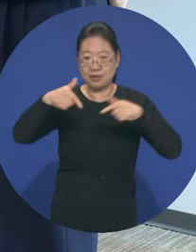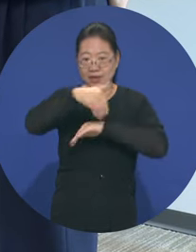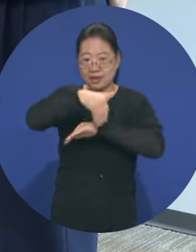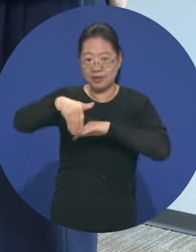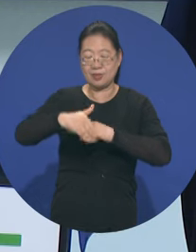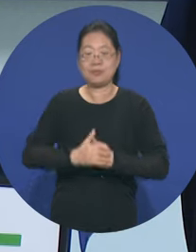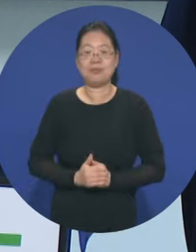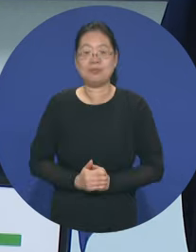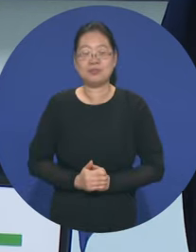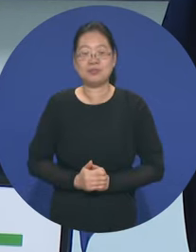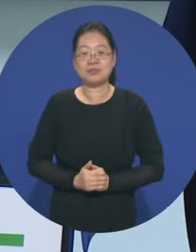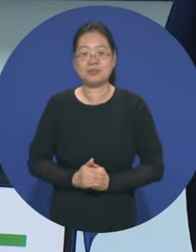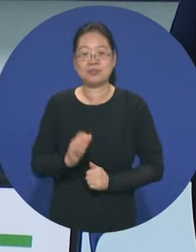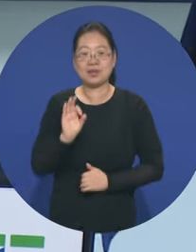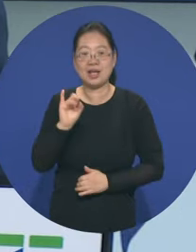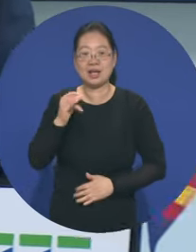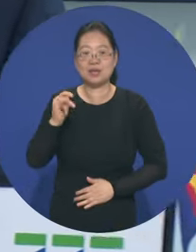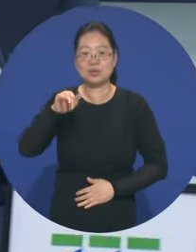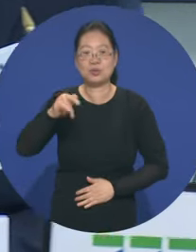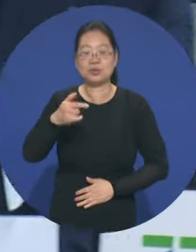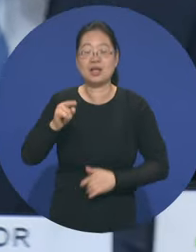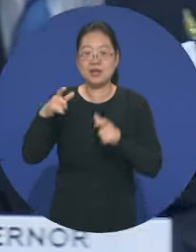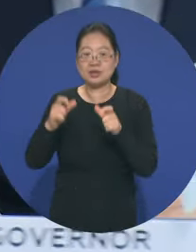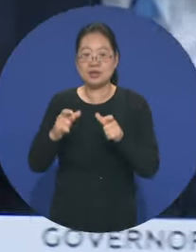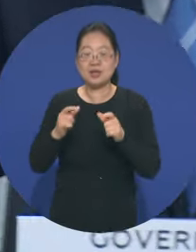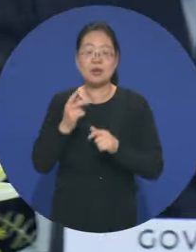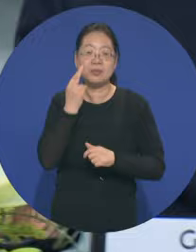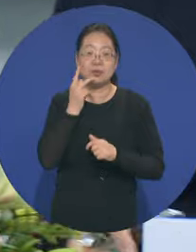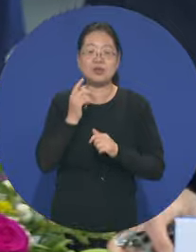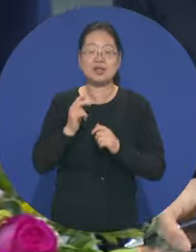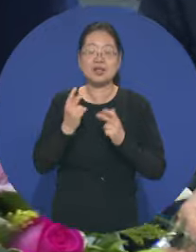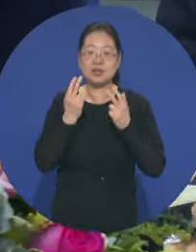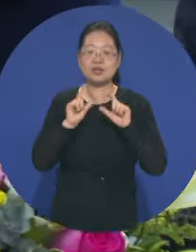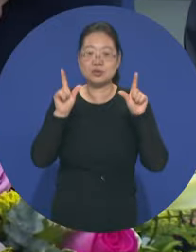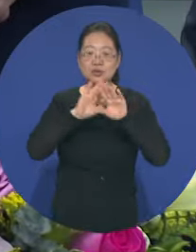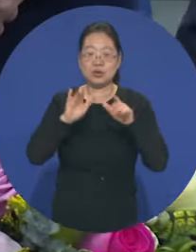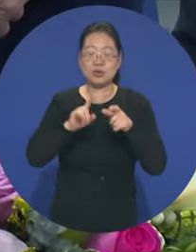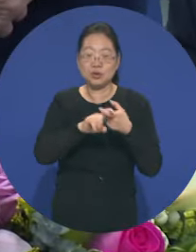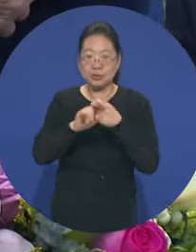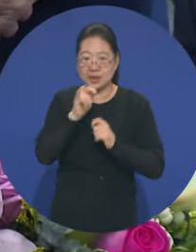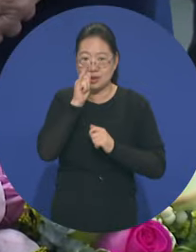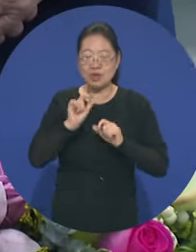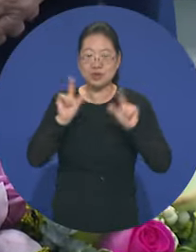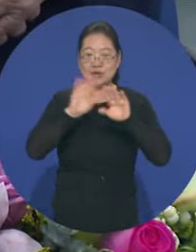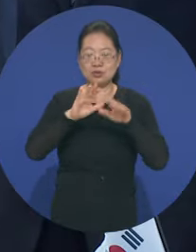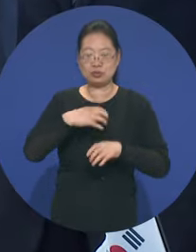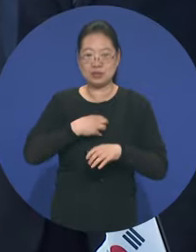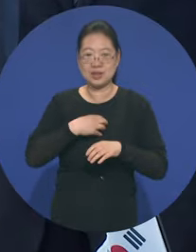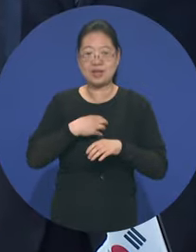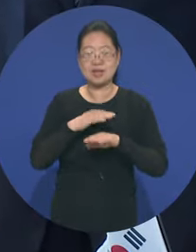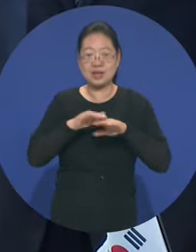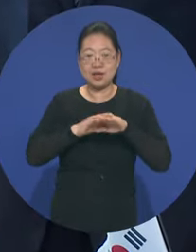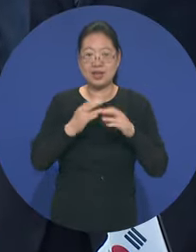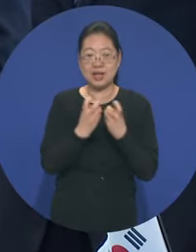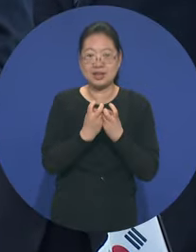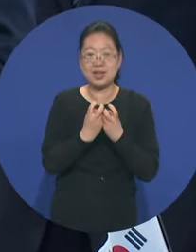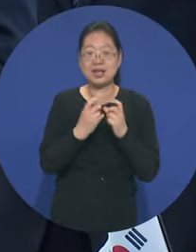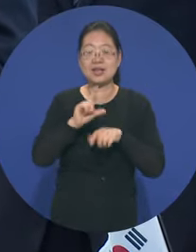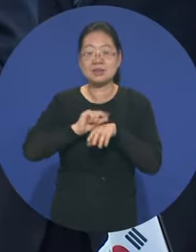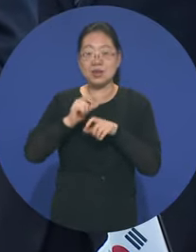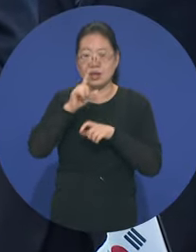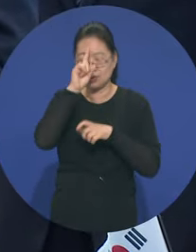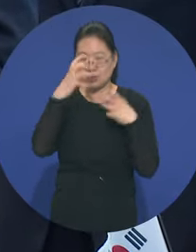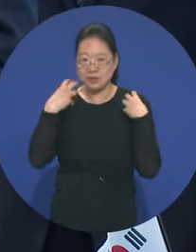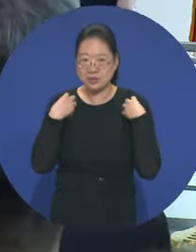진행될 전망입니다 이외에도 애리조나주는 미국 기후 동맹에 속해 있어 기후위기 대응에서도 지방 정부로서